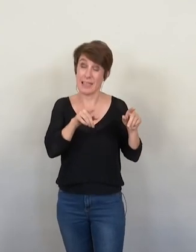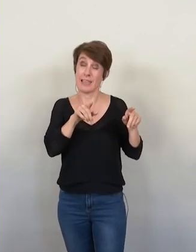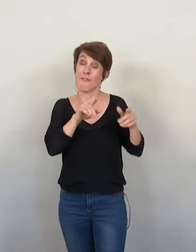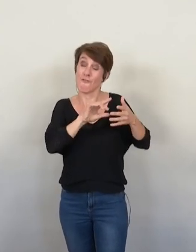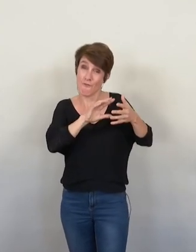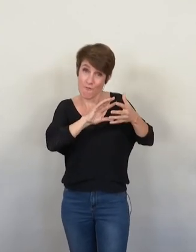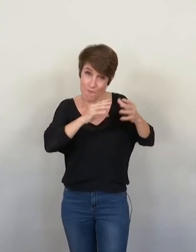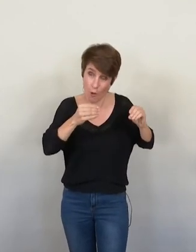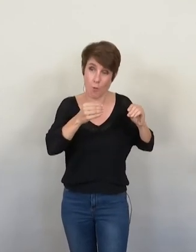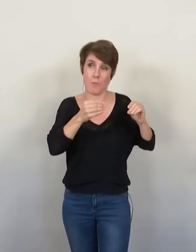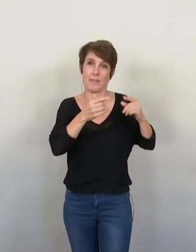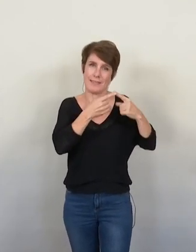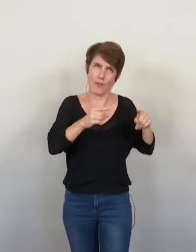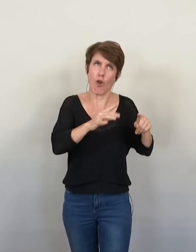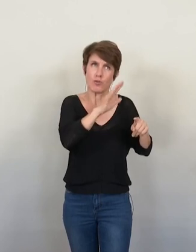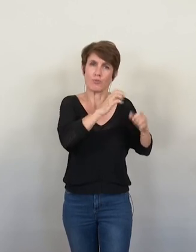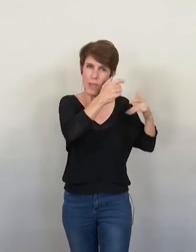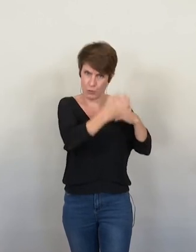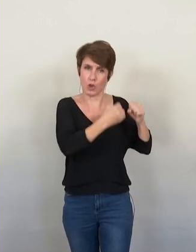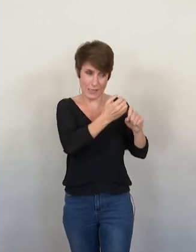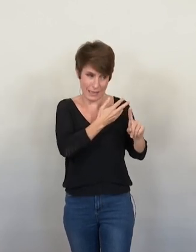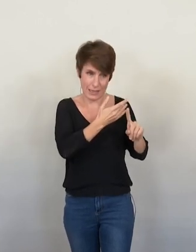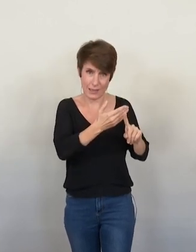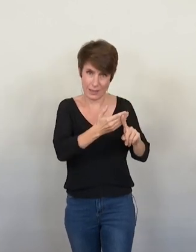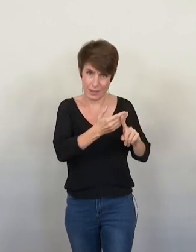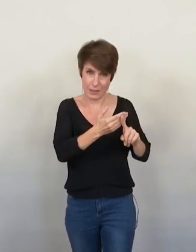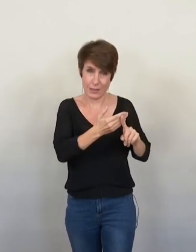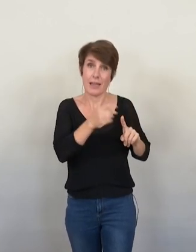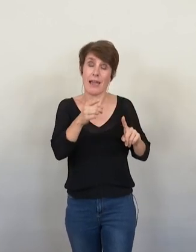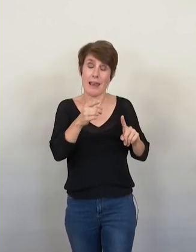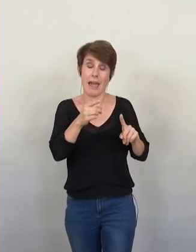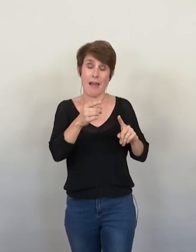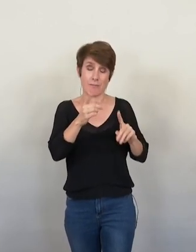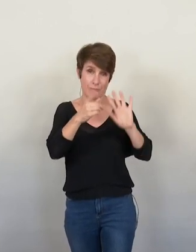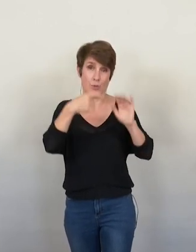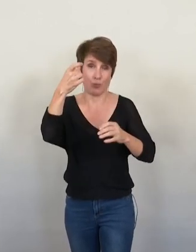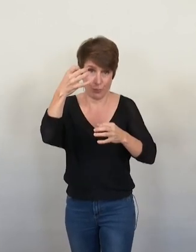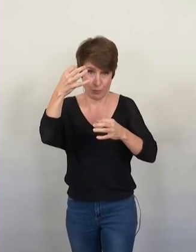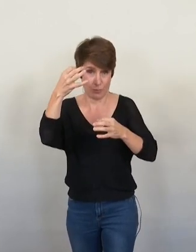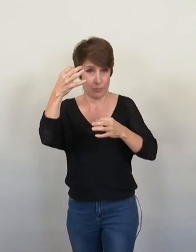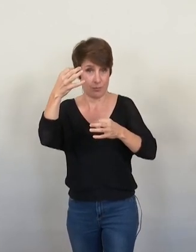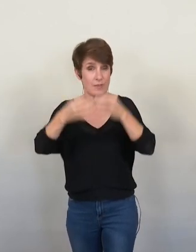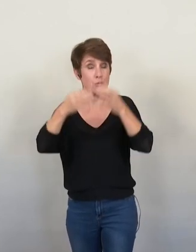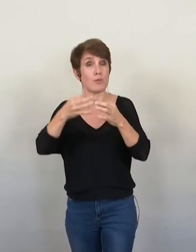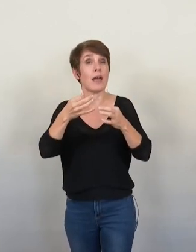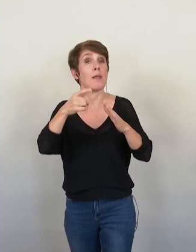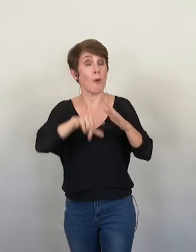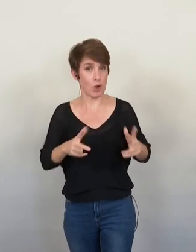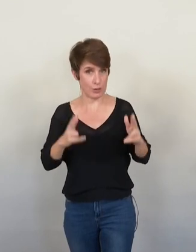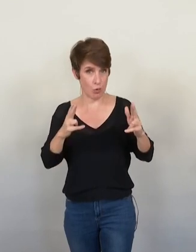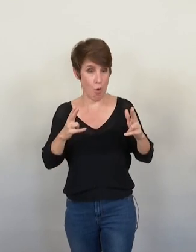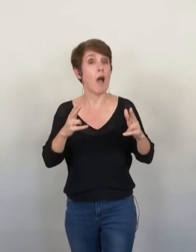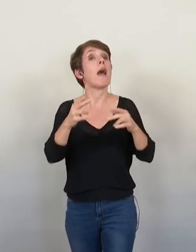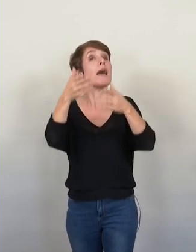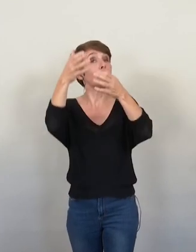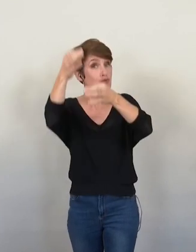avant il y a quelques années de cela qui avait été attaqué lui pendant la période de contrôle de l'égalité et qui avait été cassé par la justice